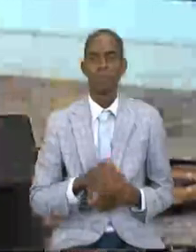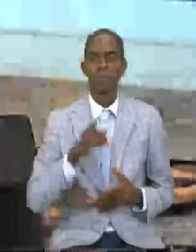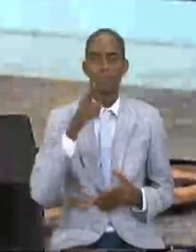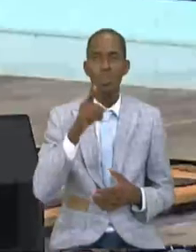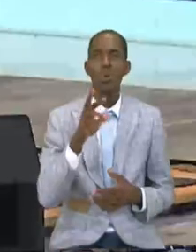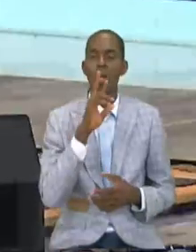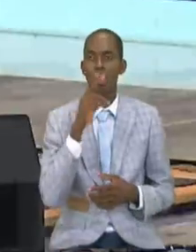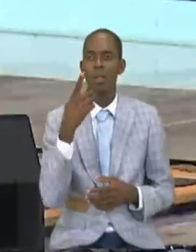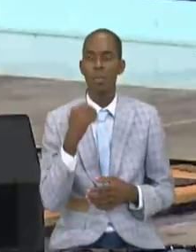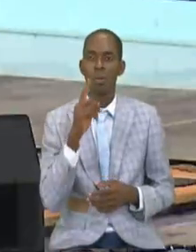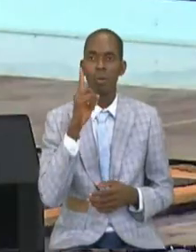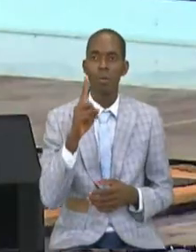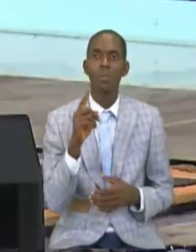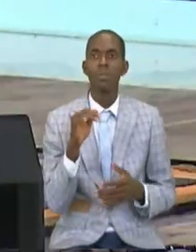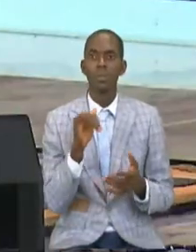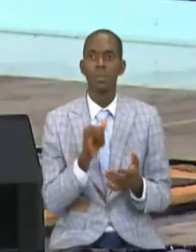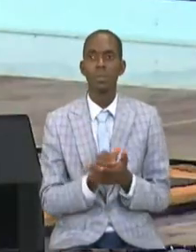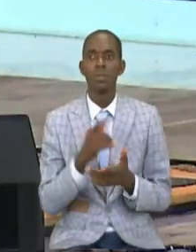C'est toi